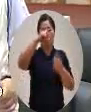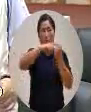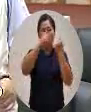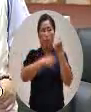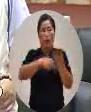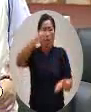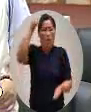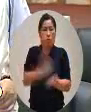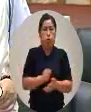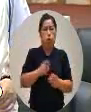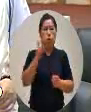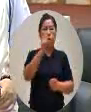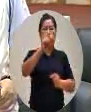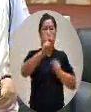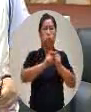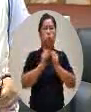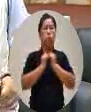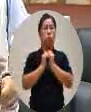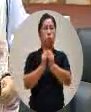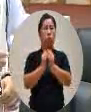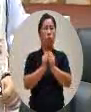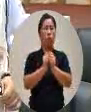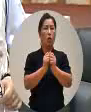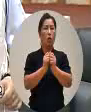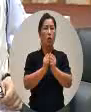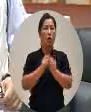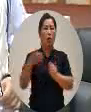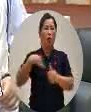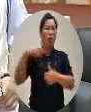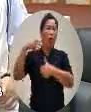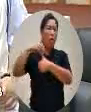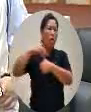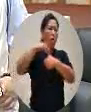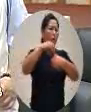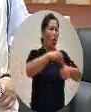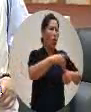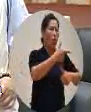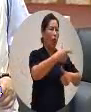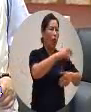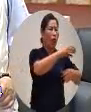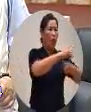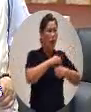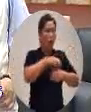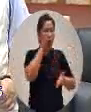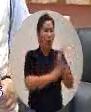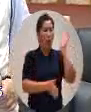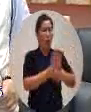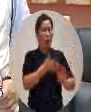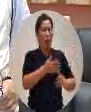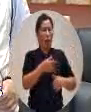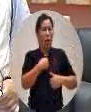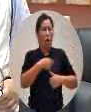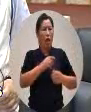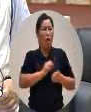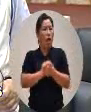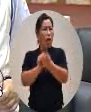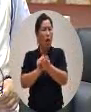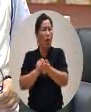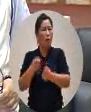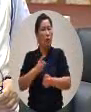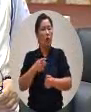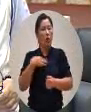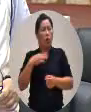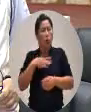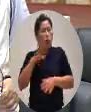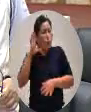刑十年被判刑六萬塊結果又這樣那我從中了